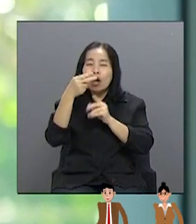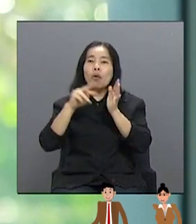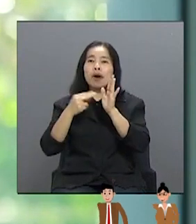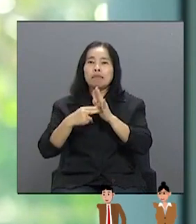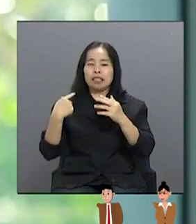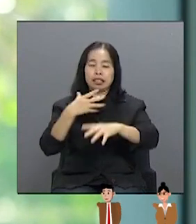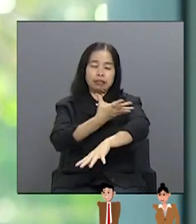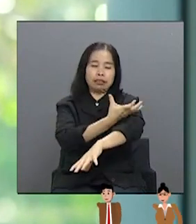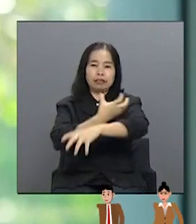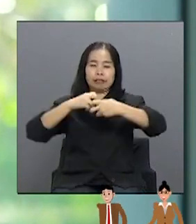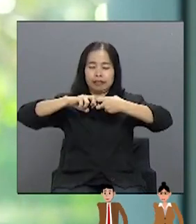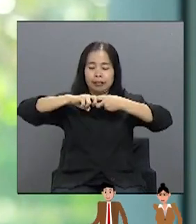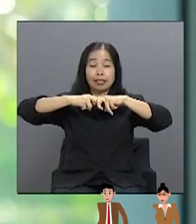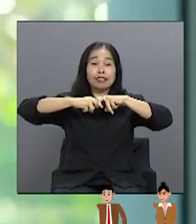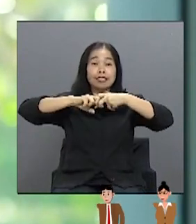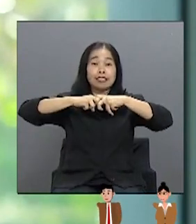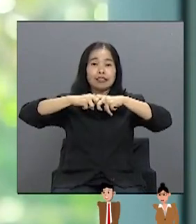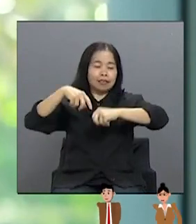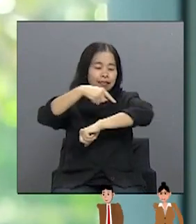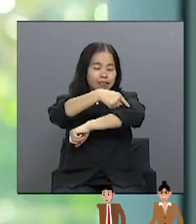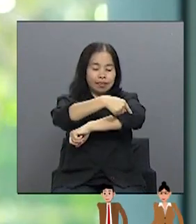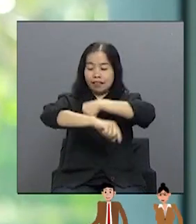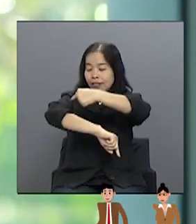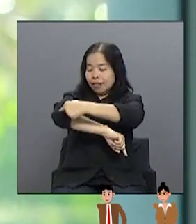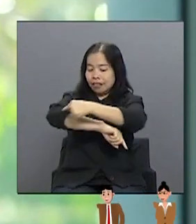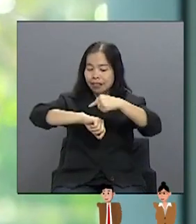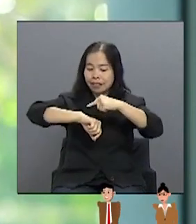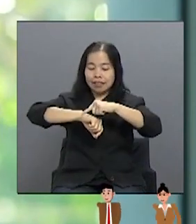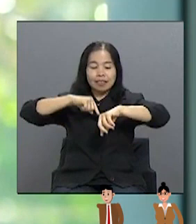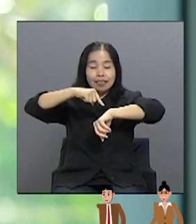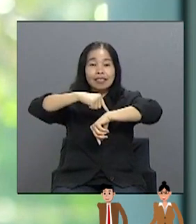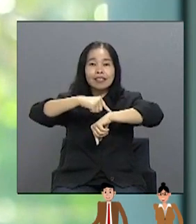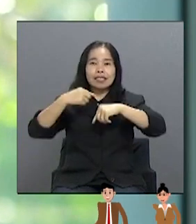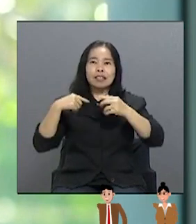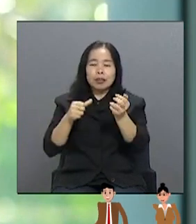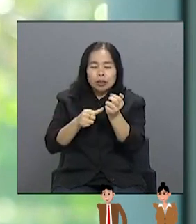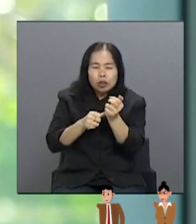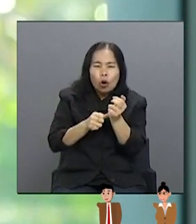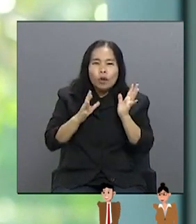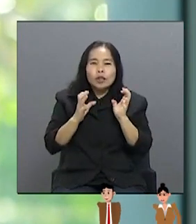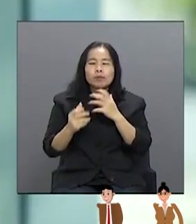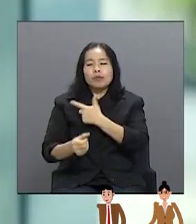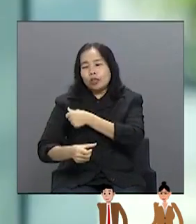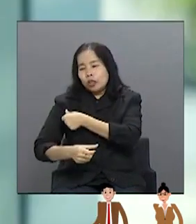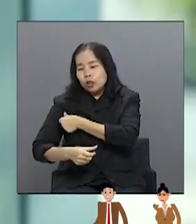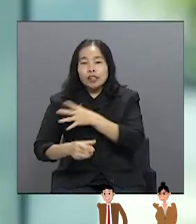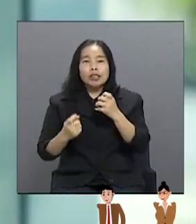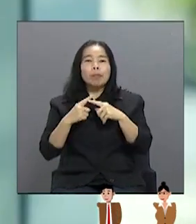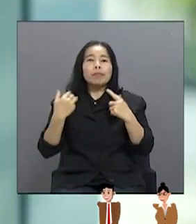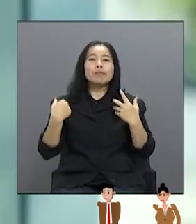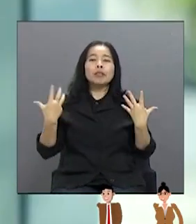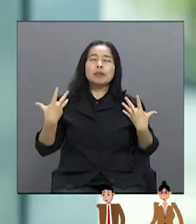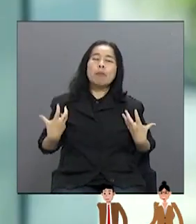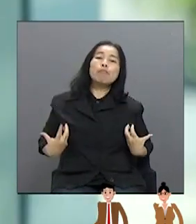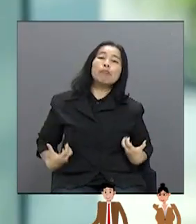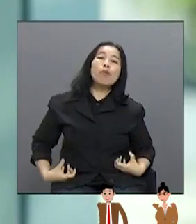ามเนื้อค่ะแต่ว่าจริงๆแล้วคำว่าจุดกดเจ็บมันมีหลายมันมี2ประเภท มี2ประเภทที่เข้าใ